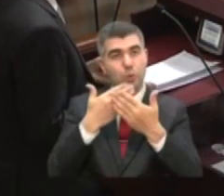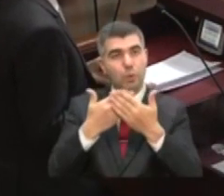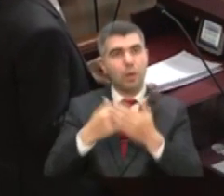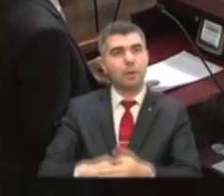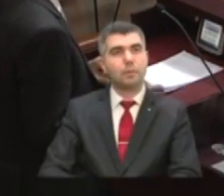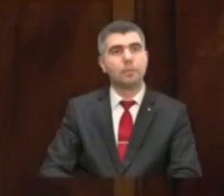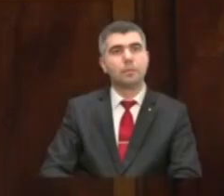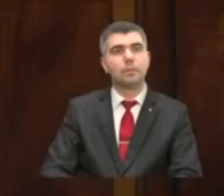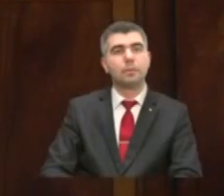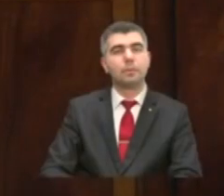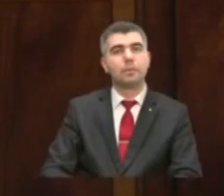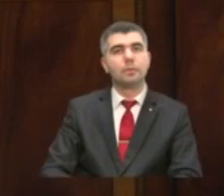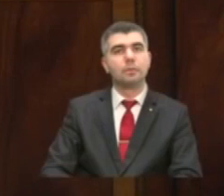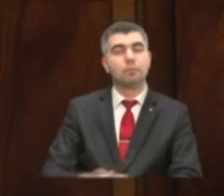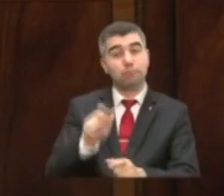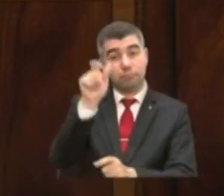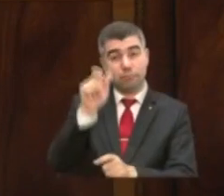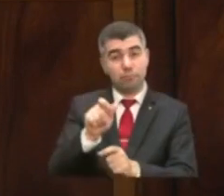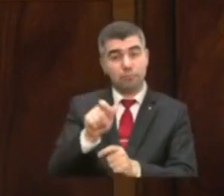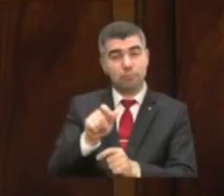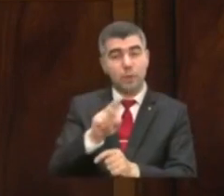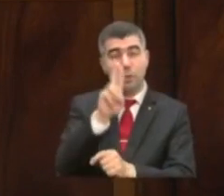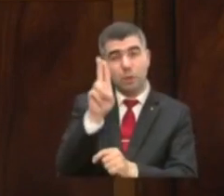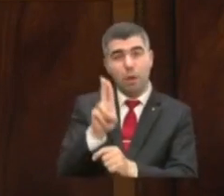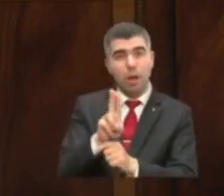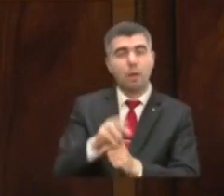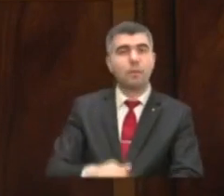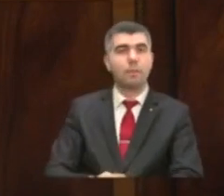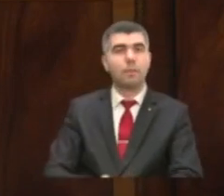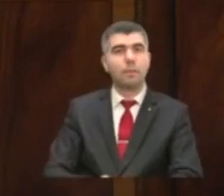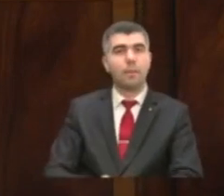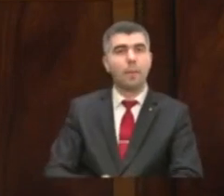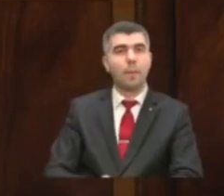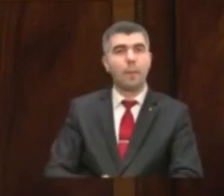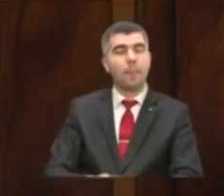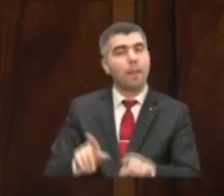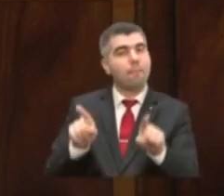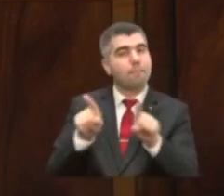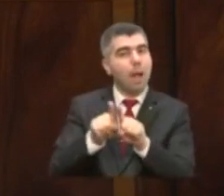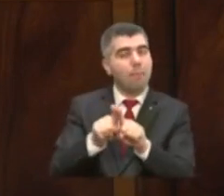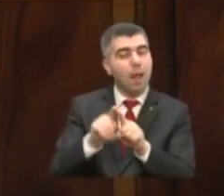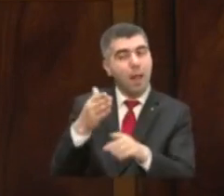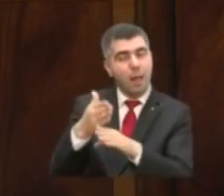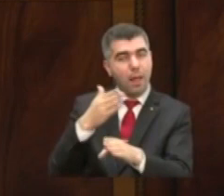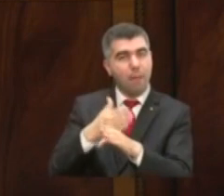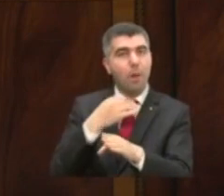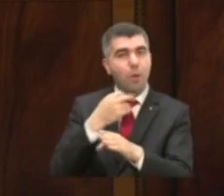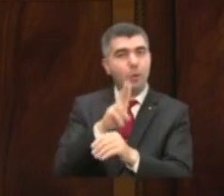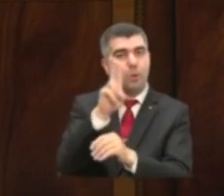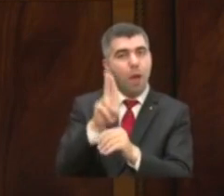السيد النائب على طرح هذا السؤال، وإن كان تنسحب عليه نفس الملاحظة التي انسحبت على السؤال